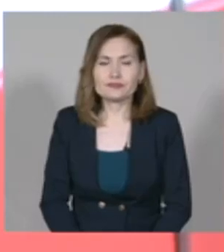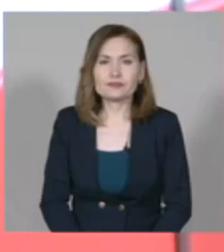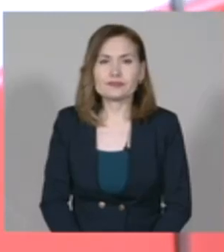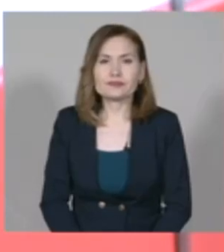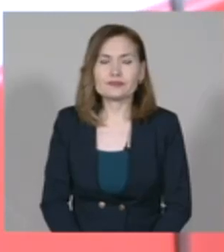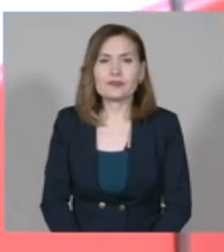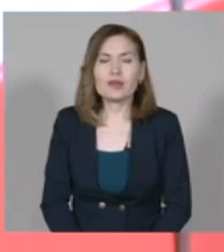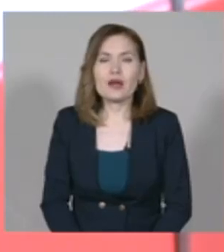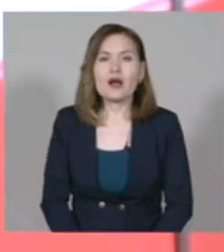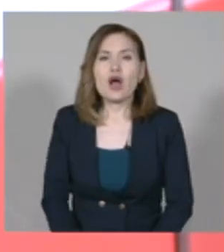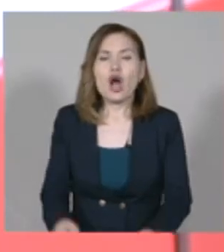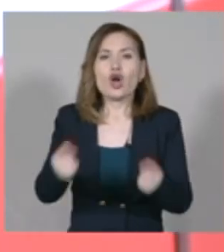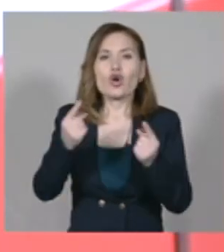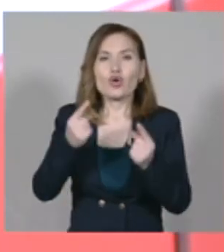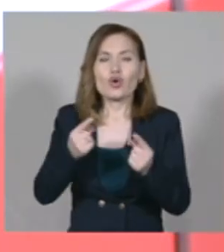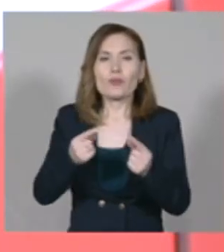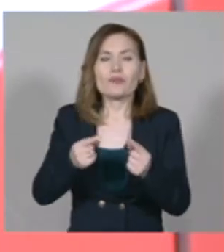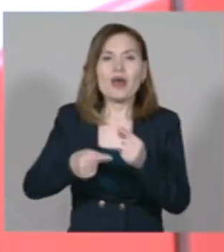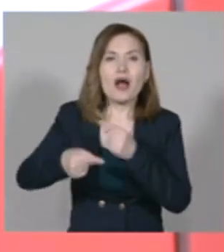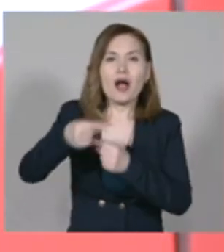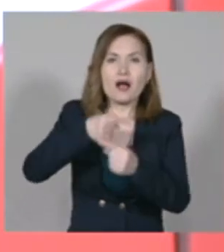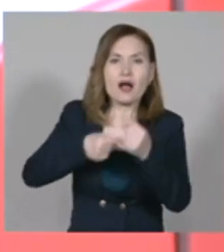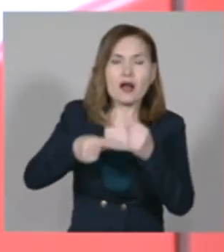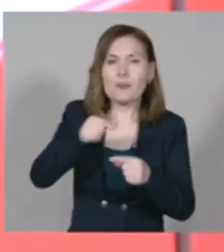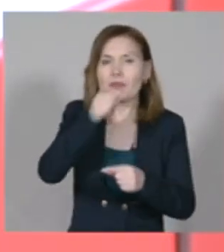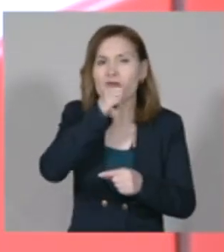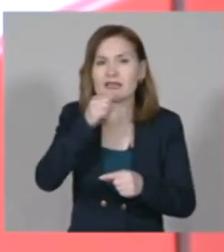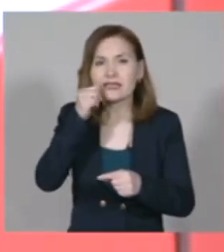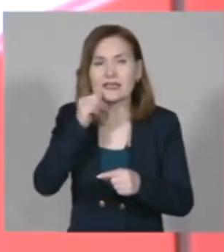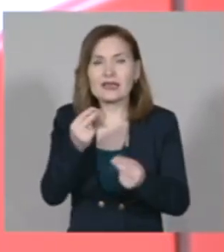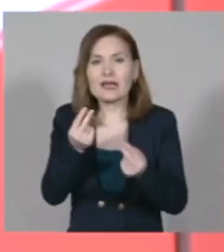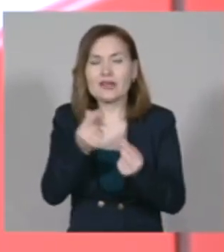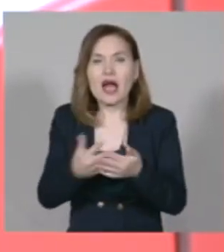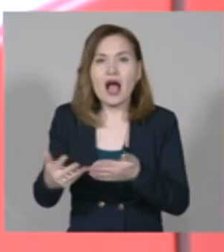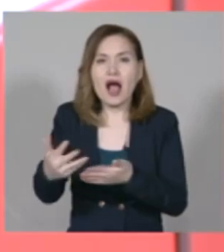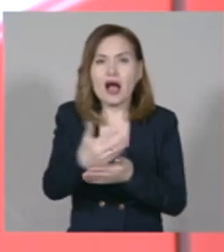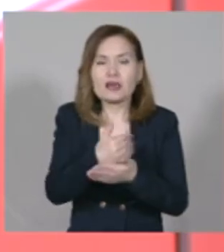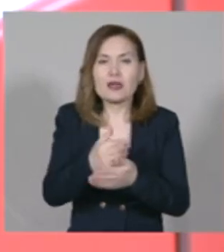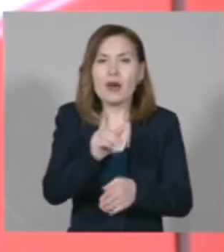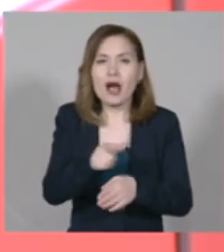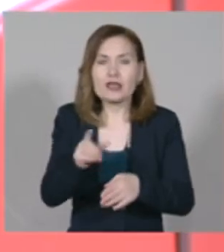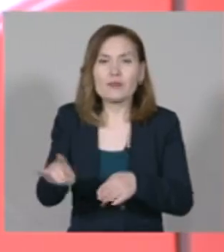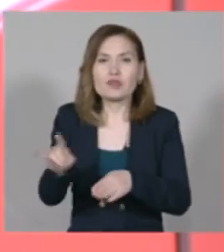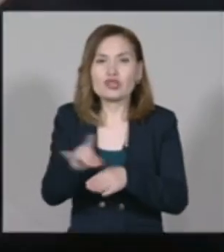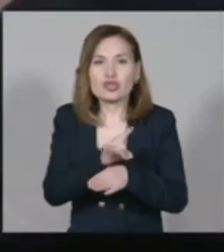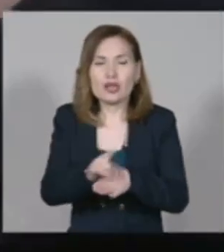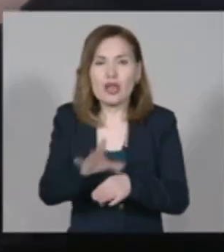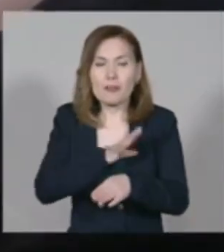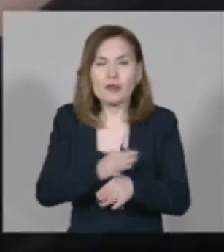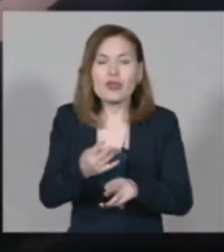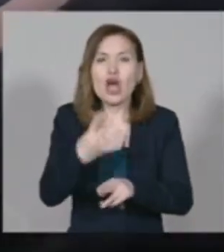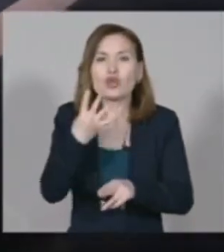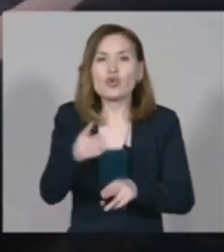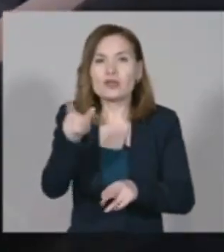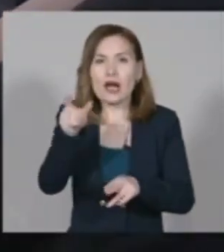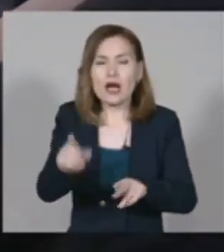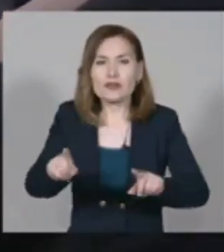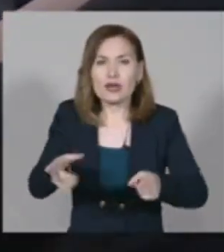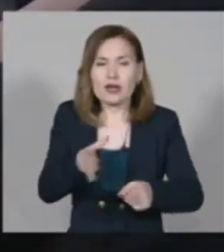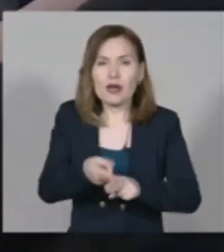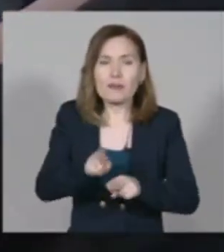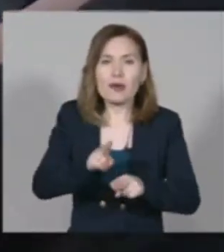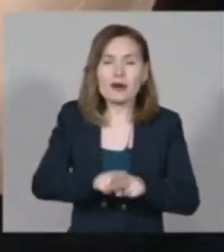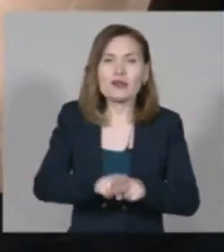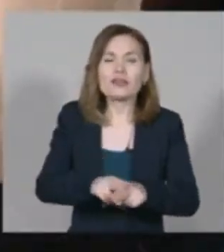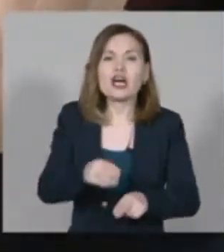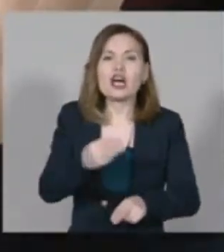Мұндырабы капитал қаржы пирамидасына қатысы бар 4 адам 10 күнге қамауға алынды. Олар осыған дейін кепілмен босатылған Вайнер Миржан Төребаев пен